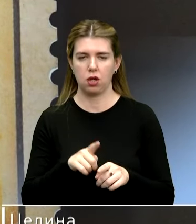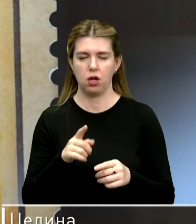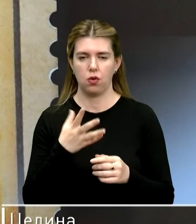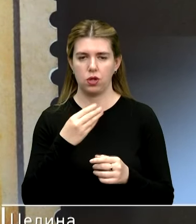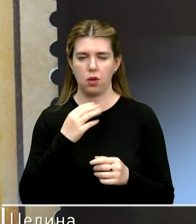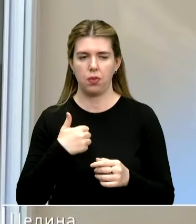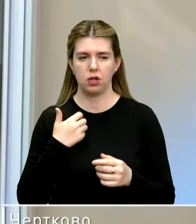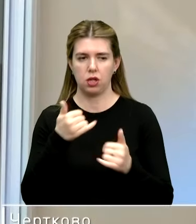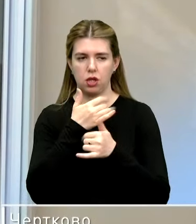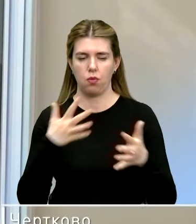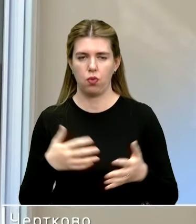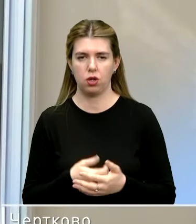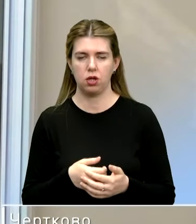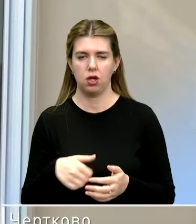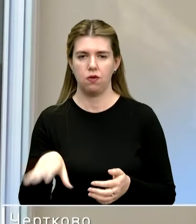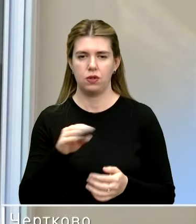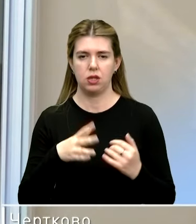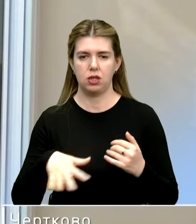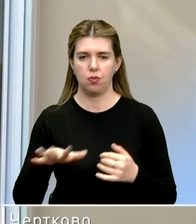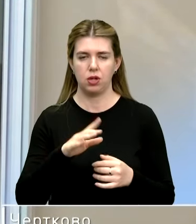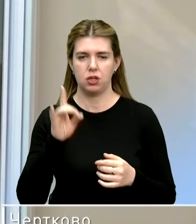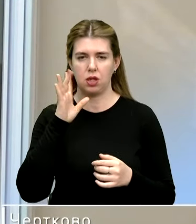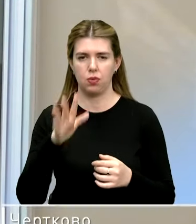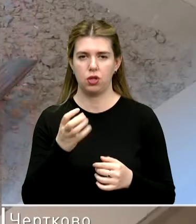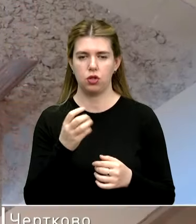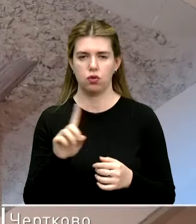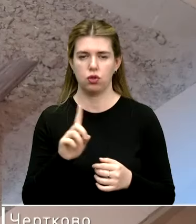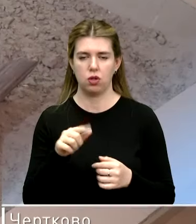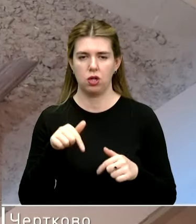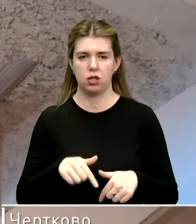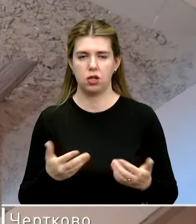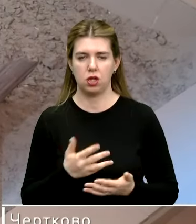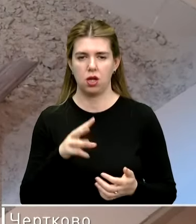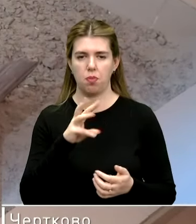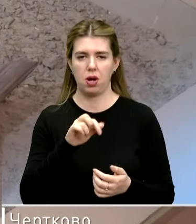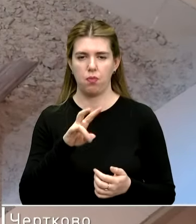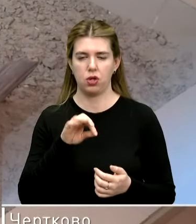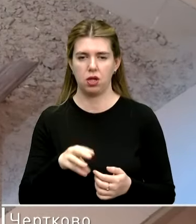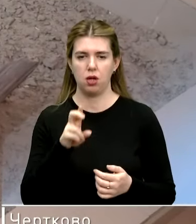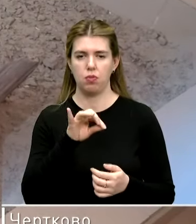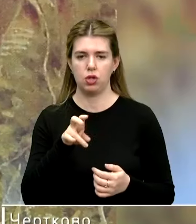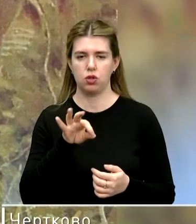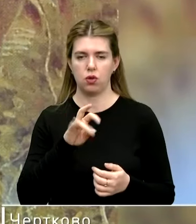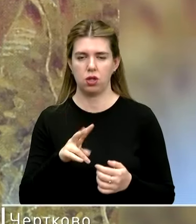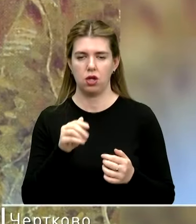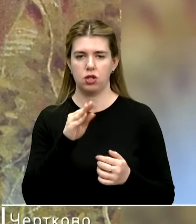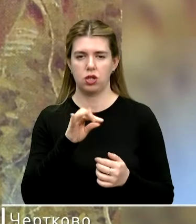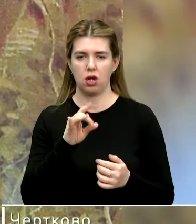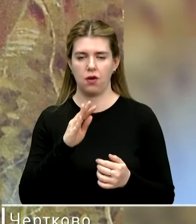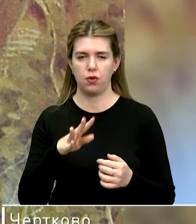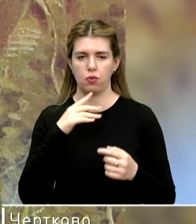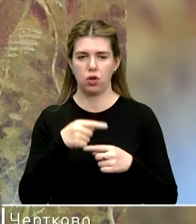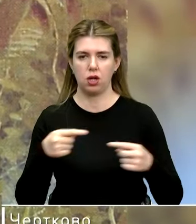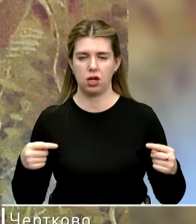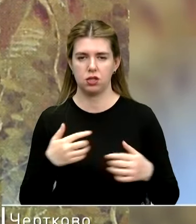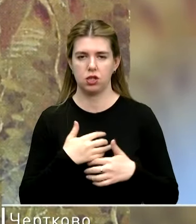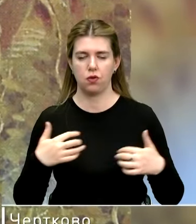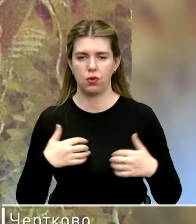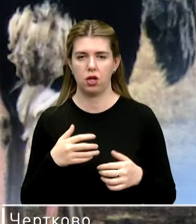украшением похвастаться не может. Донская земля знаменита еще и тем, что здесь жили мамонты, бизоны, приазовские жирафы и многие